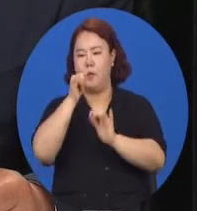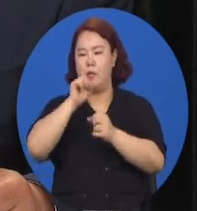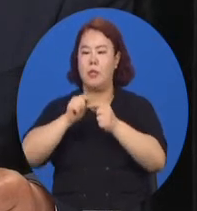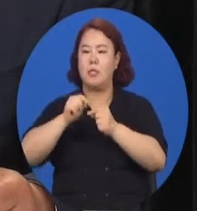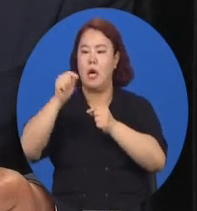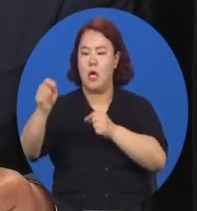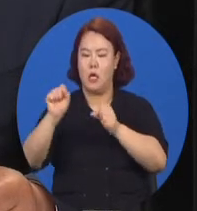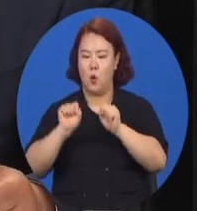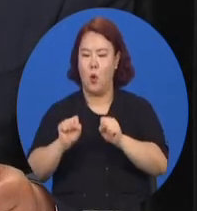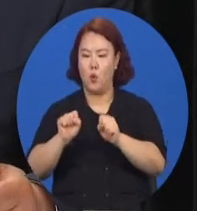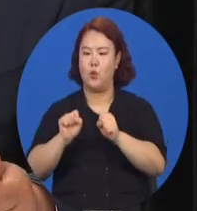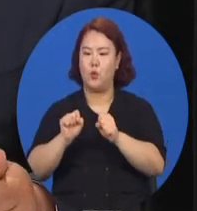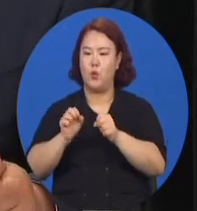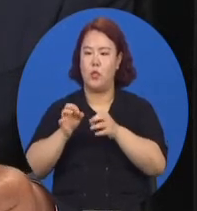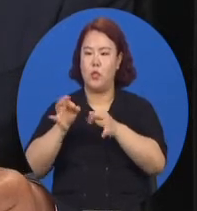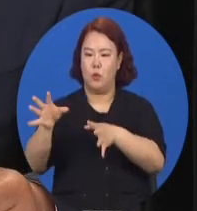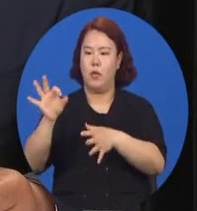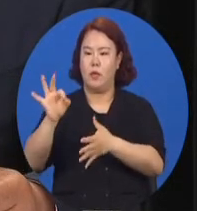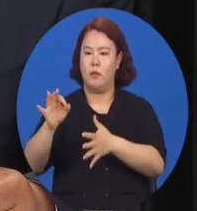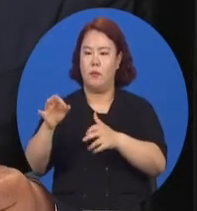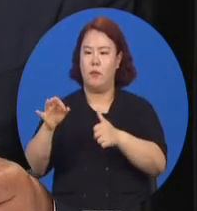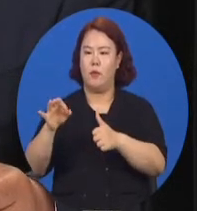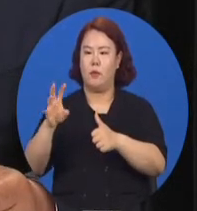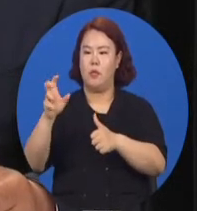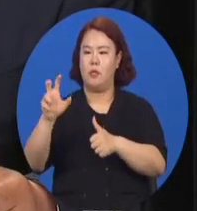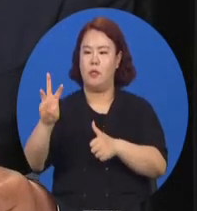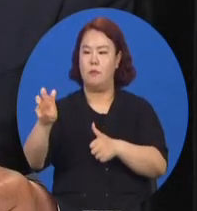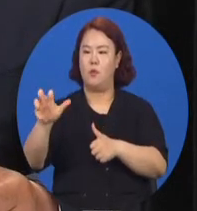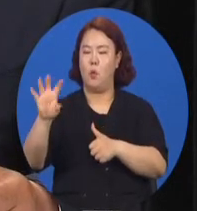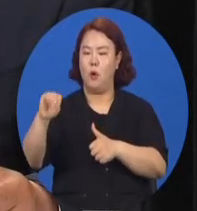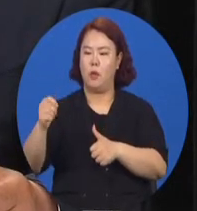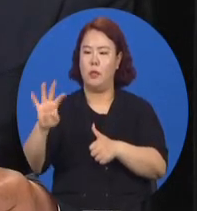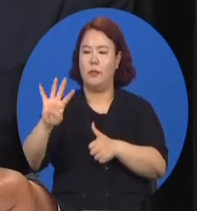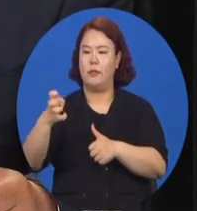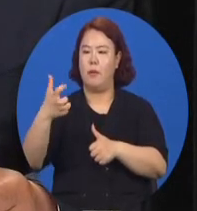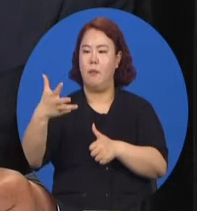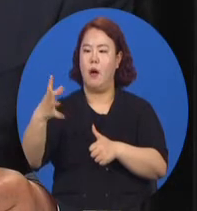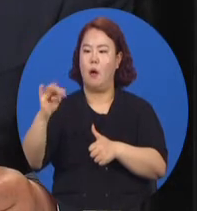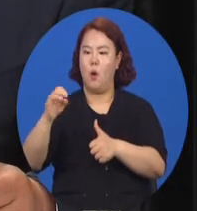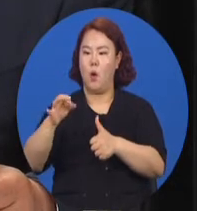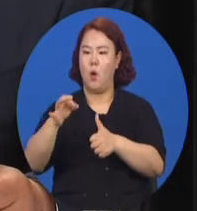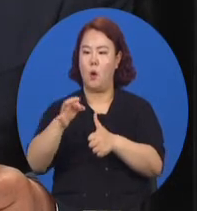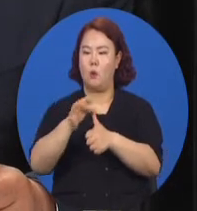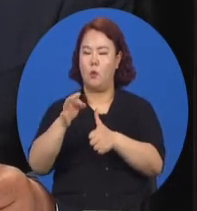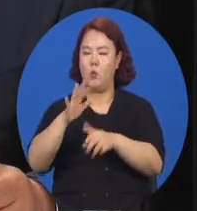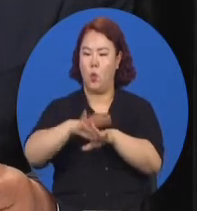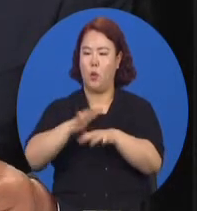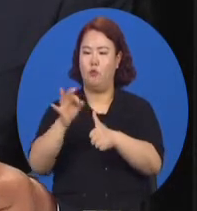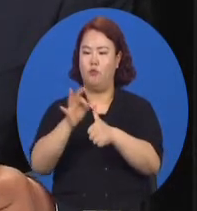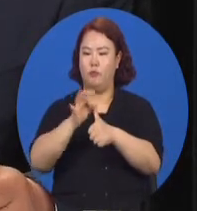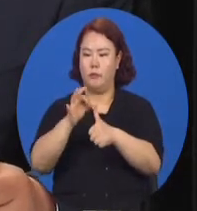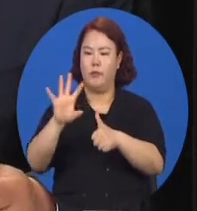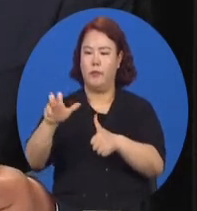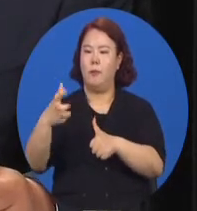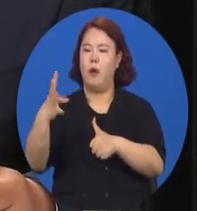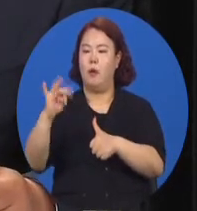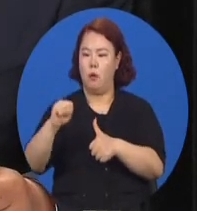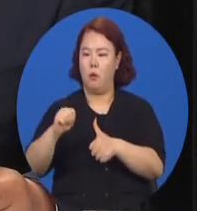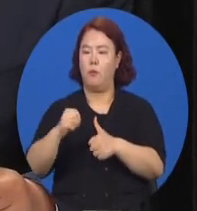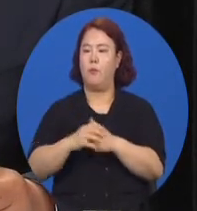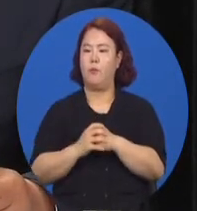기여금 35억, 또 농가 소득세 48억, 또 예산이 매년 수백억씩 들어가는